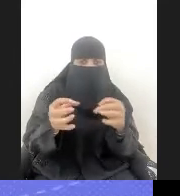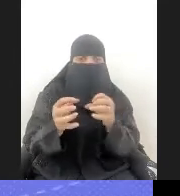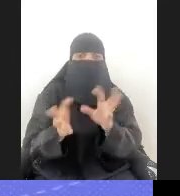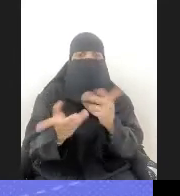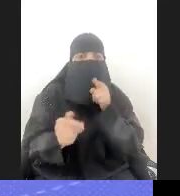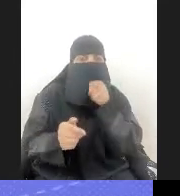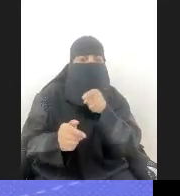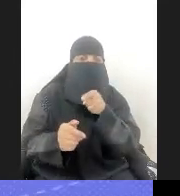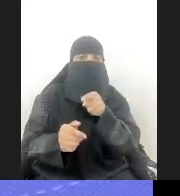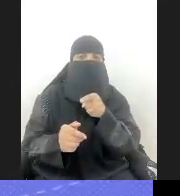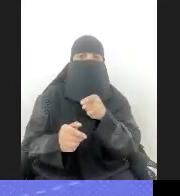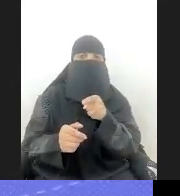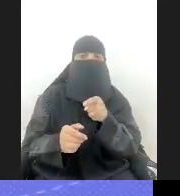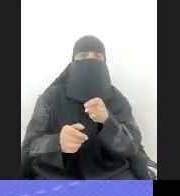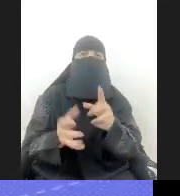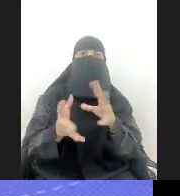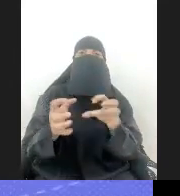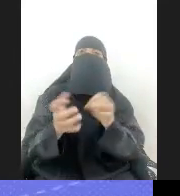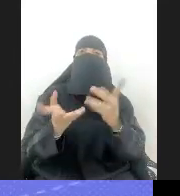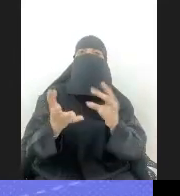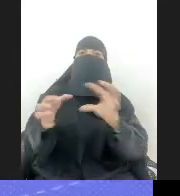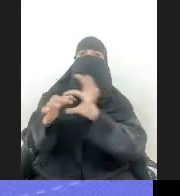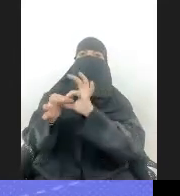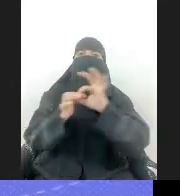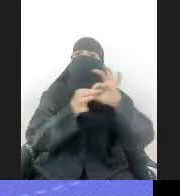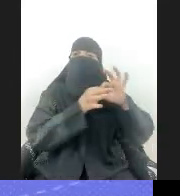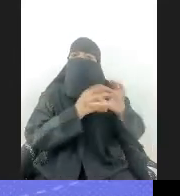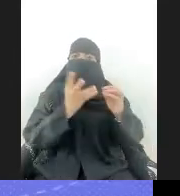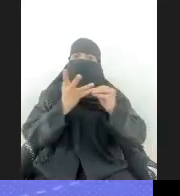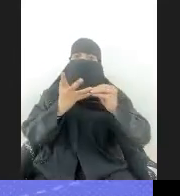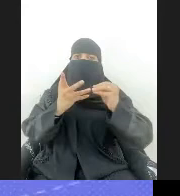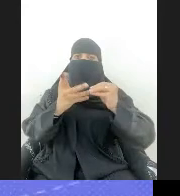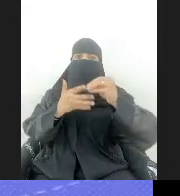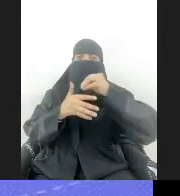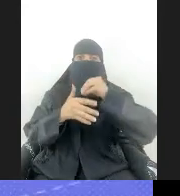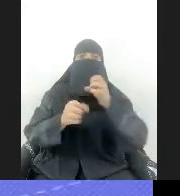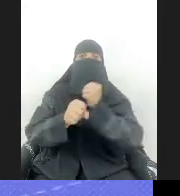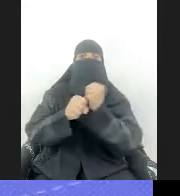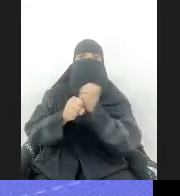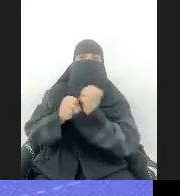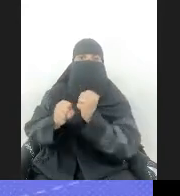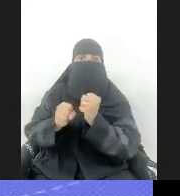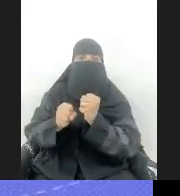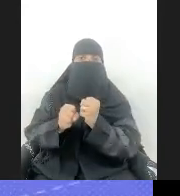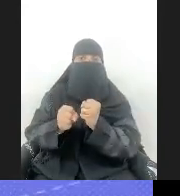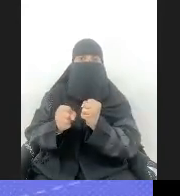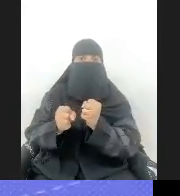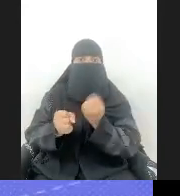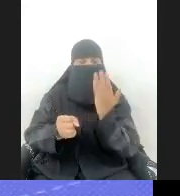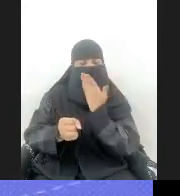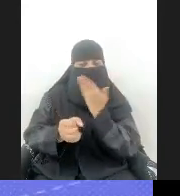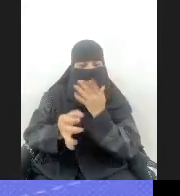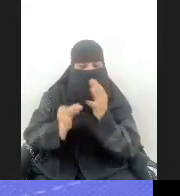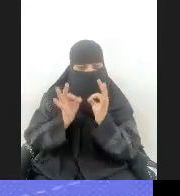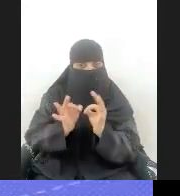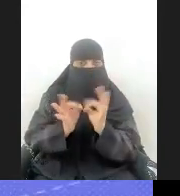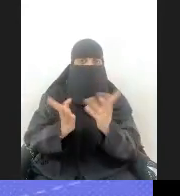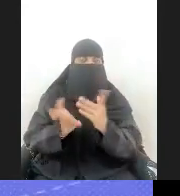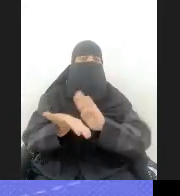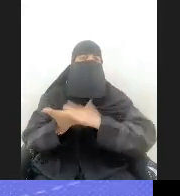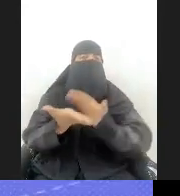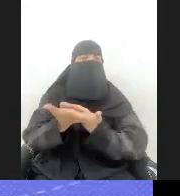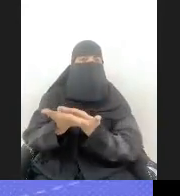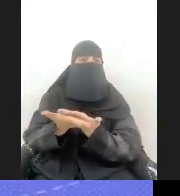يعتبر عن سلسلة من الخطوات أو العمليات المنهجية التي تقوم بترجمة مبادئ